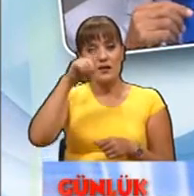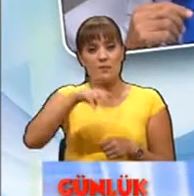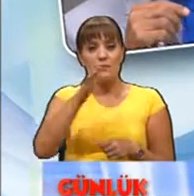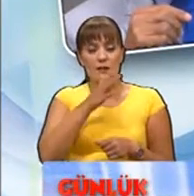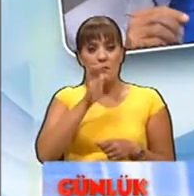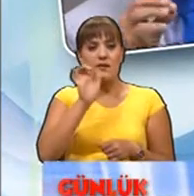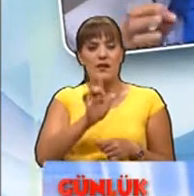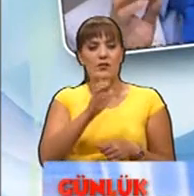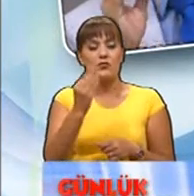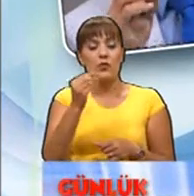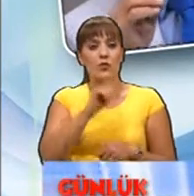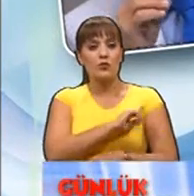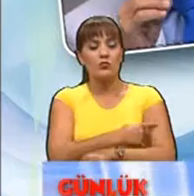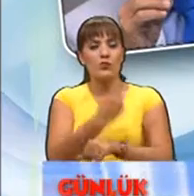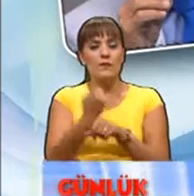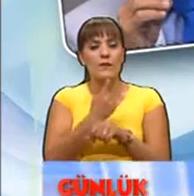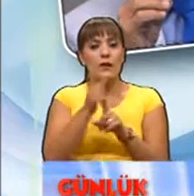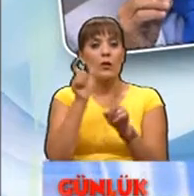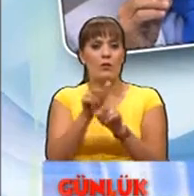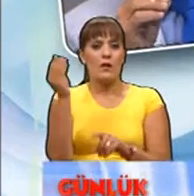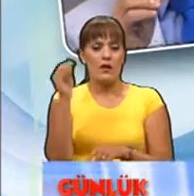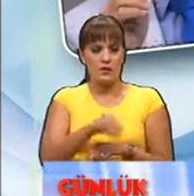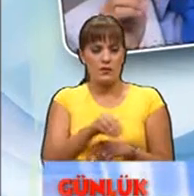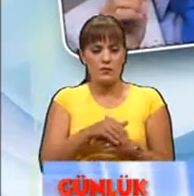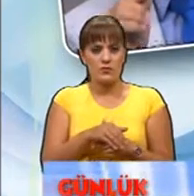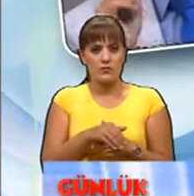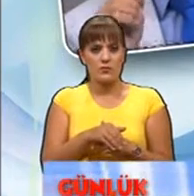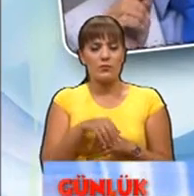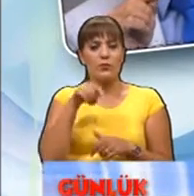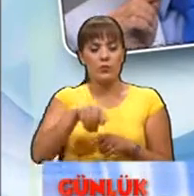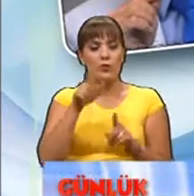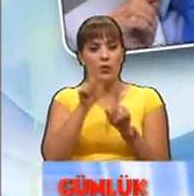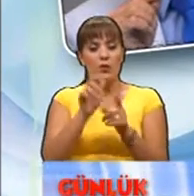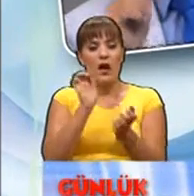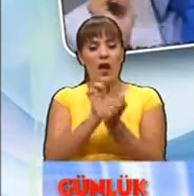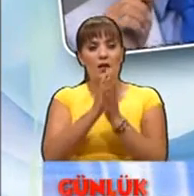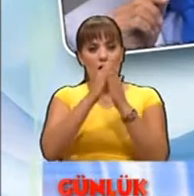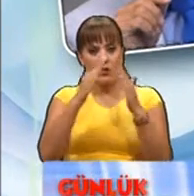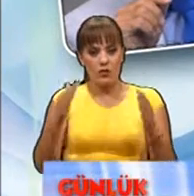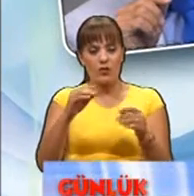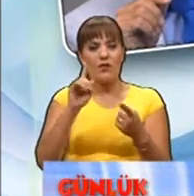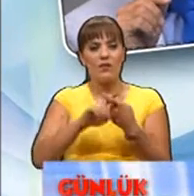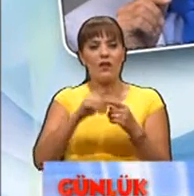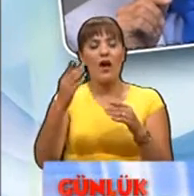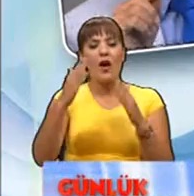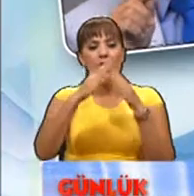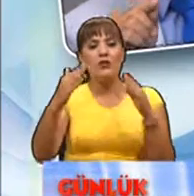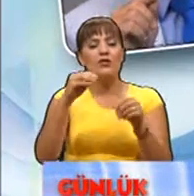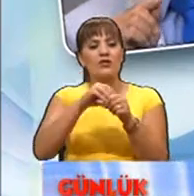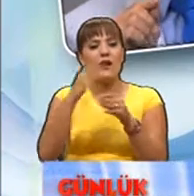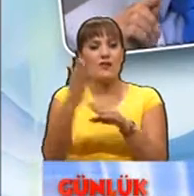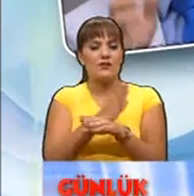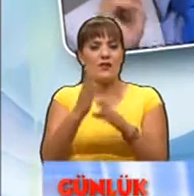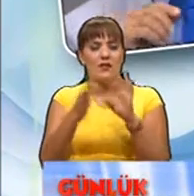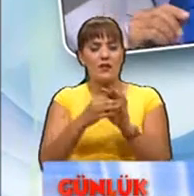izleyicilerimizin bilmesi gereken çok güçlü bir koruma getirmiştir. Bu koruma aile konutu ve konut eşyası ile ilgilidir.